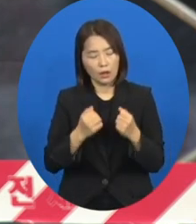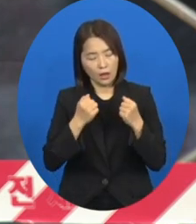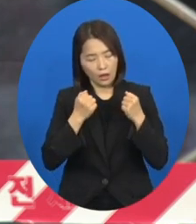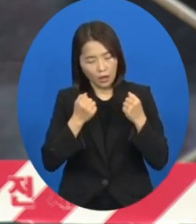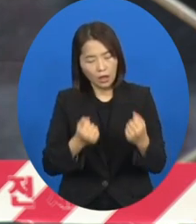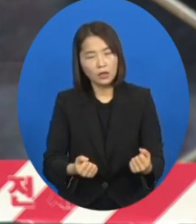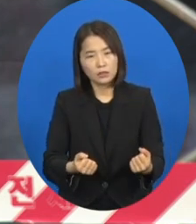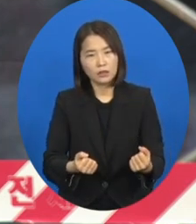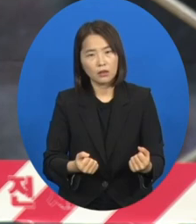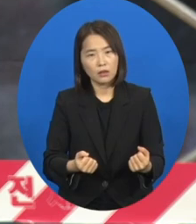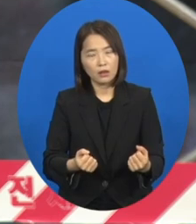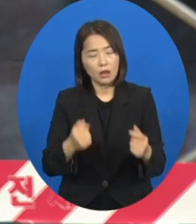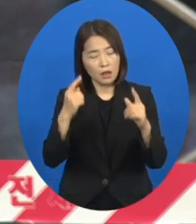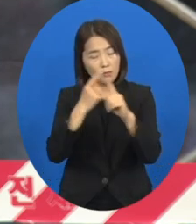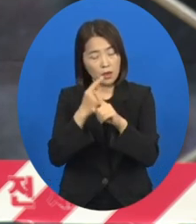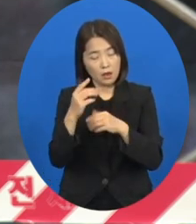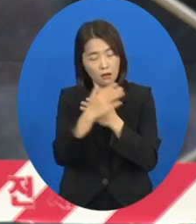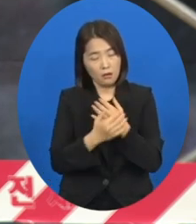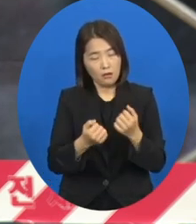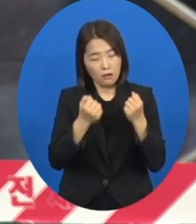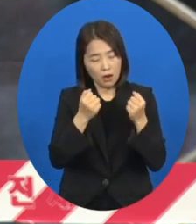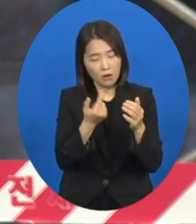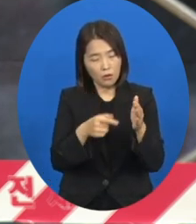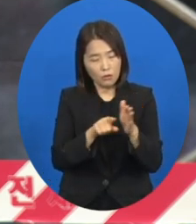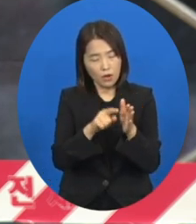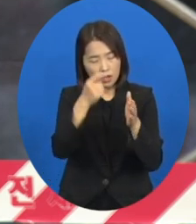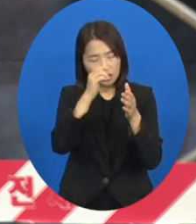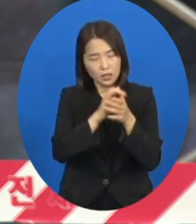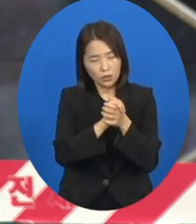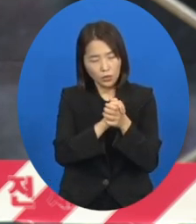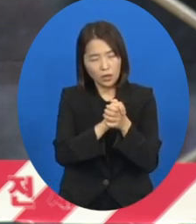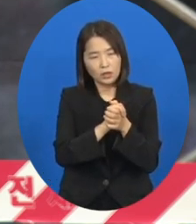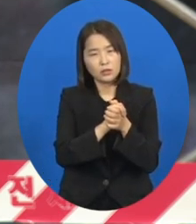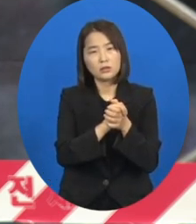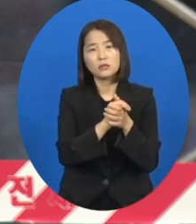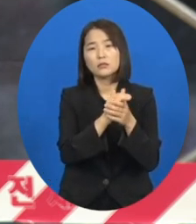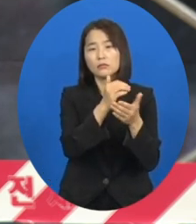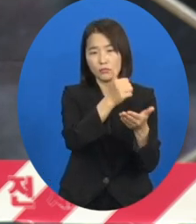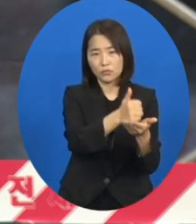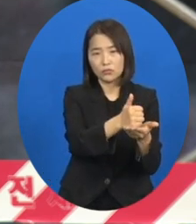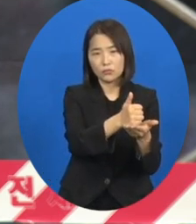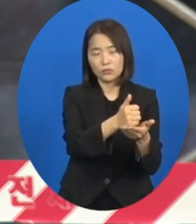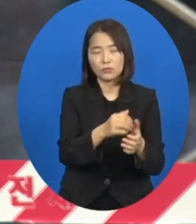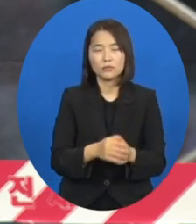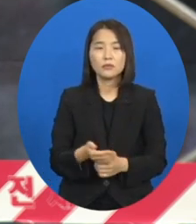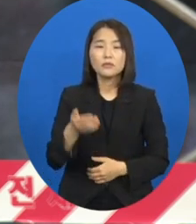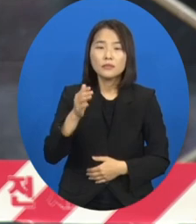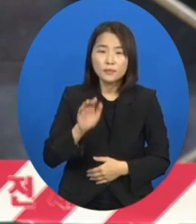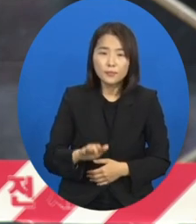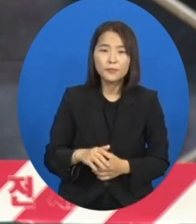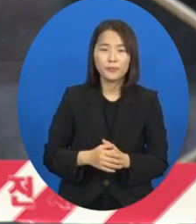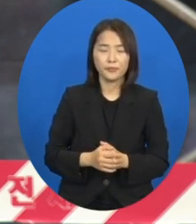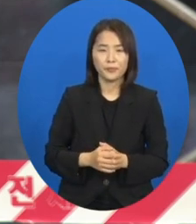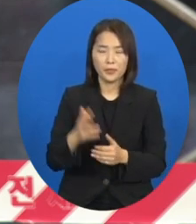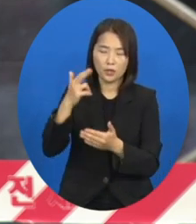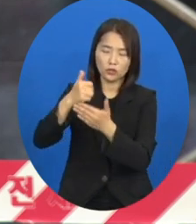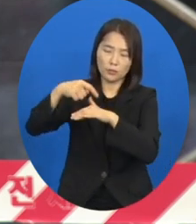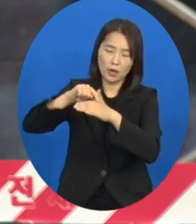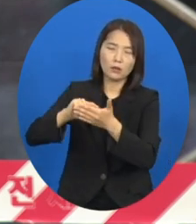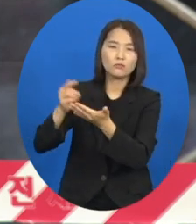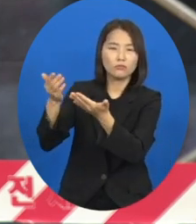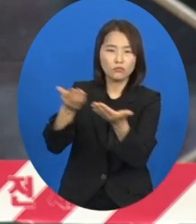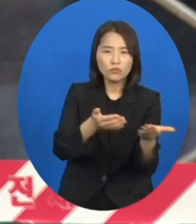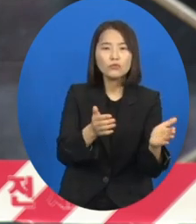없으셔서 매일 건강 위해서 기도하는 제목이 간절한 기도 제목이신 분이십니다. 그런데 주님이 마음을 주신